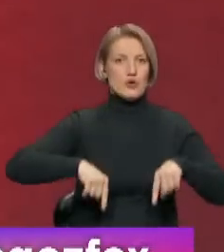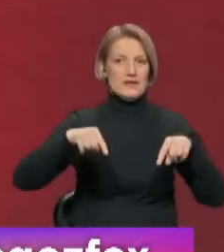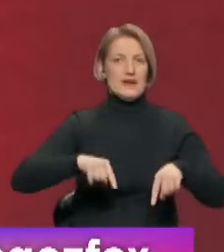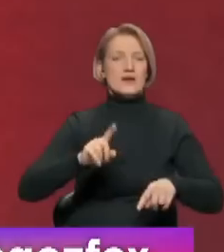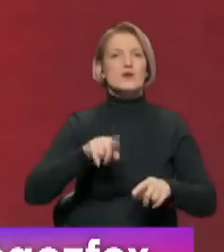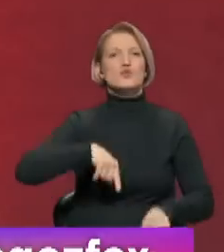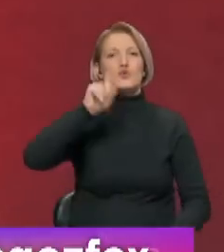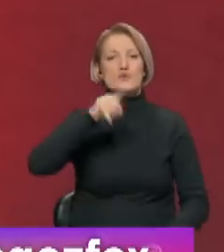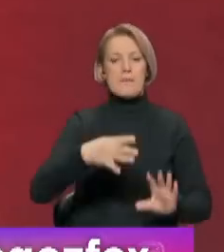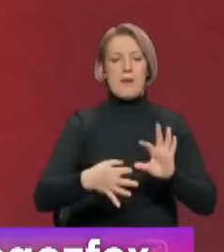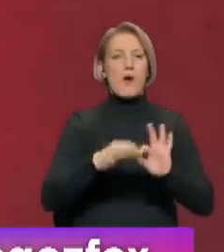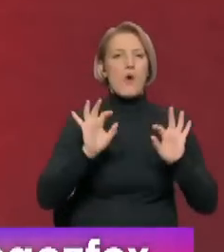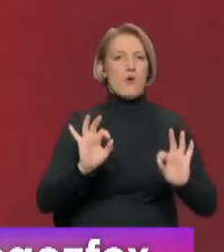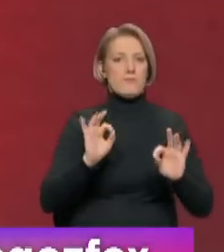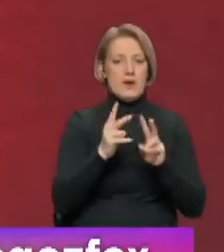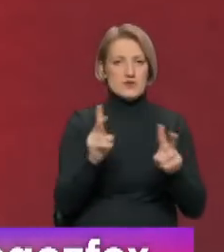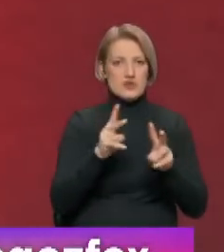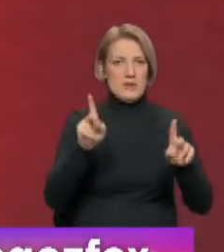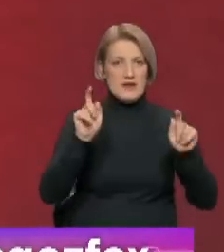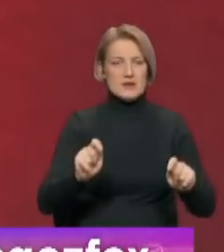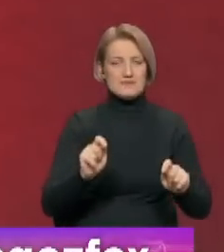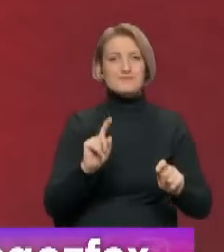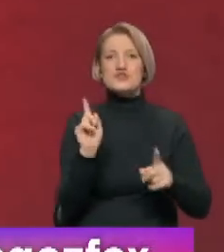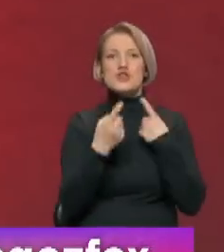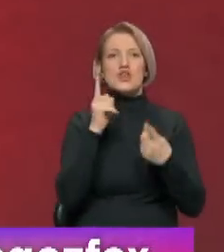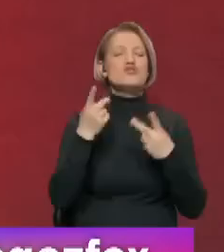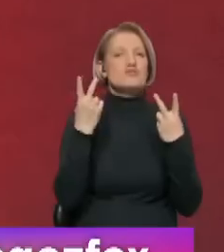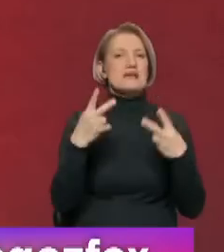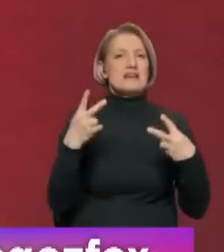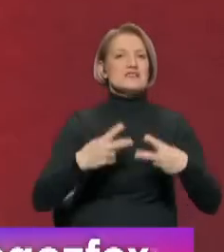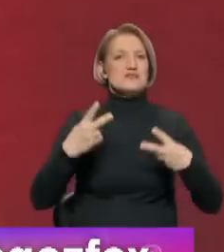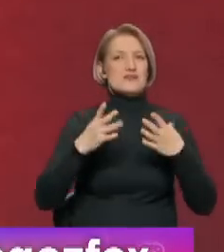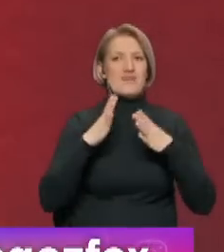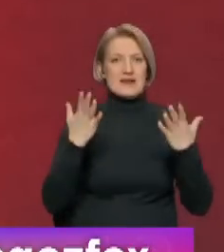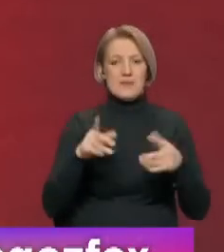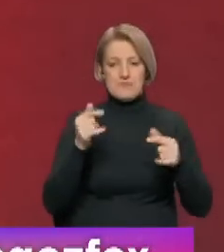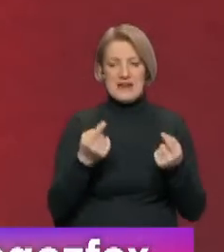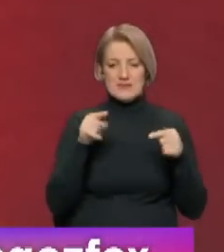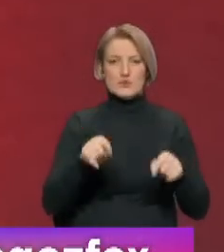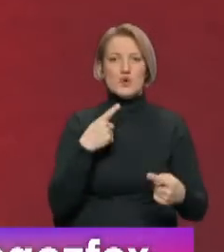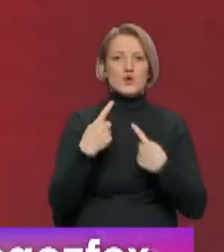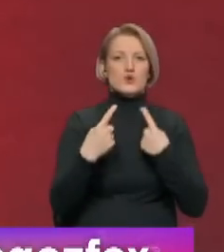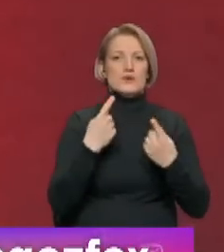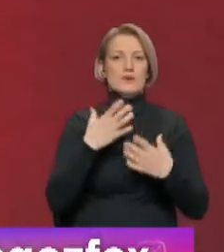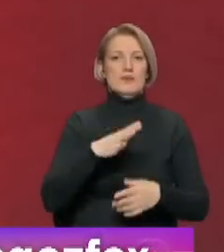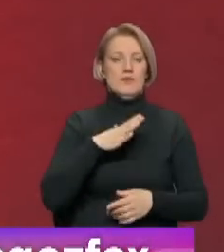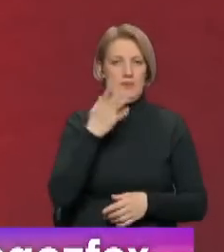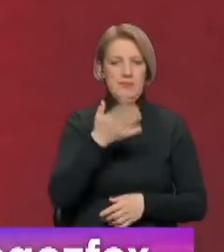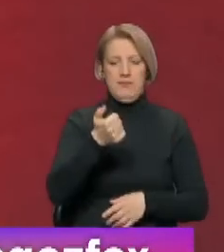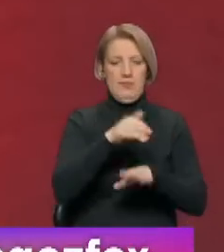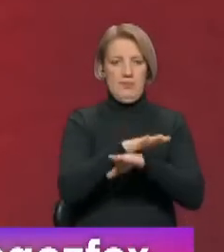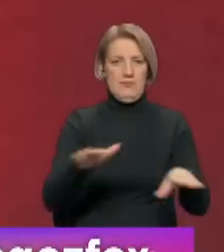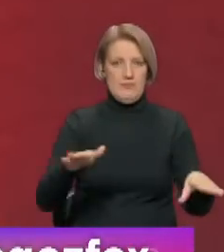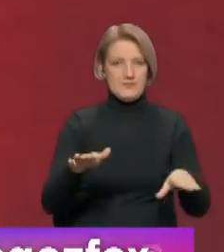gündeme dair önemli açıklamalar yaptığı çarpıcı mesajları vardı biraz bunu konuşmak istiyoruz yani altılın